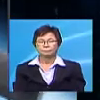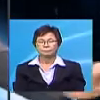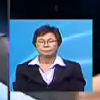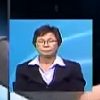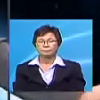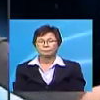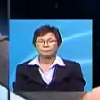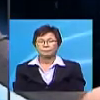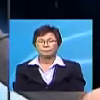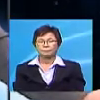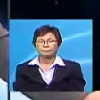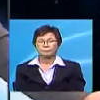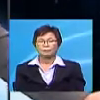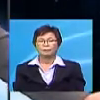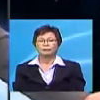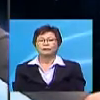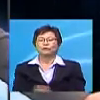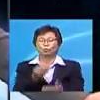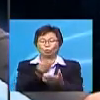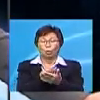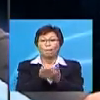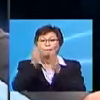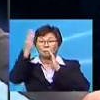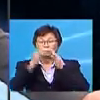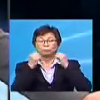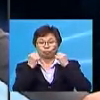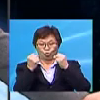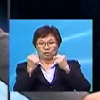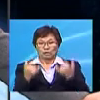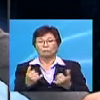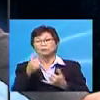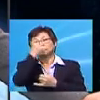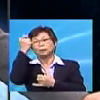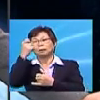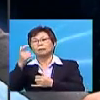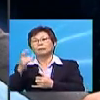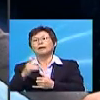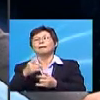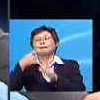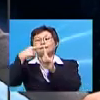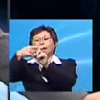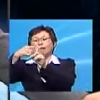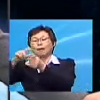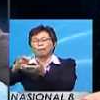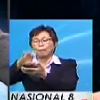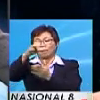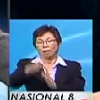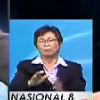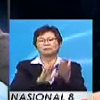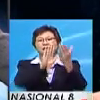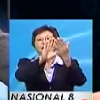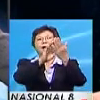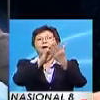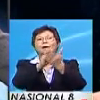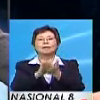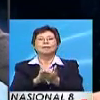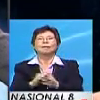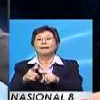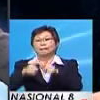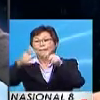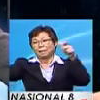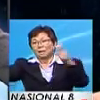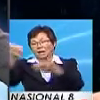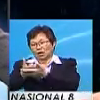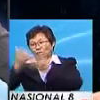dilaksanakan kedudukan Ringgit yang semakin mengukuh kini adalah hasil sentimen positif pelabur terhadap kedudukan makroekonomi